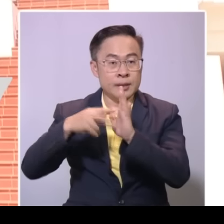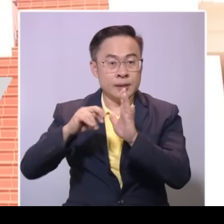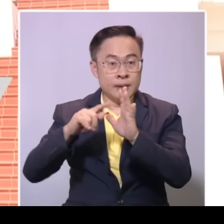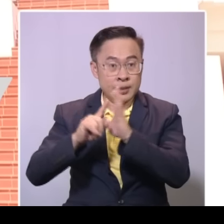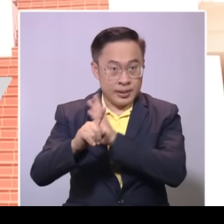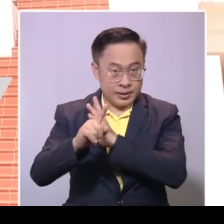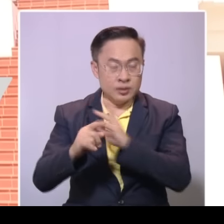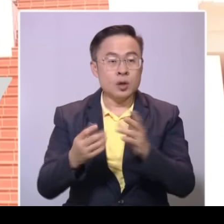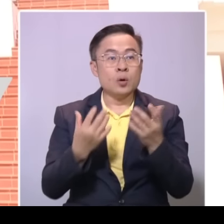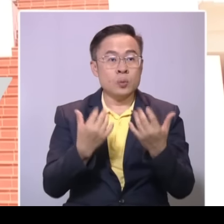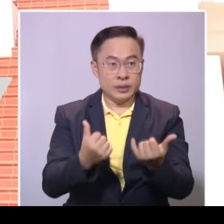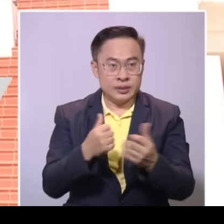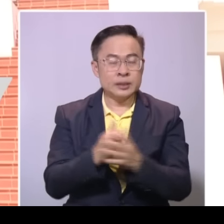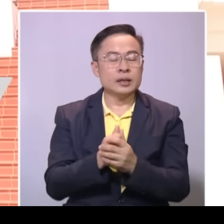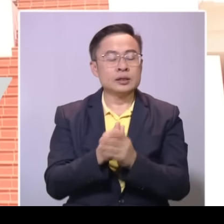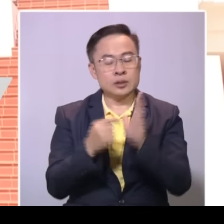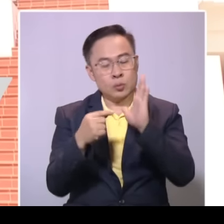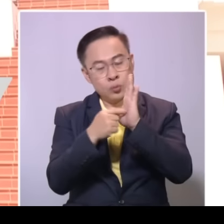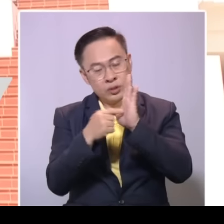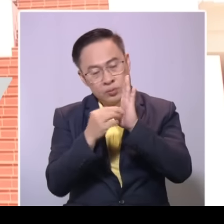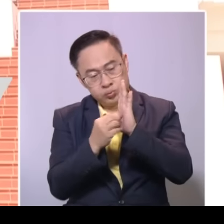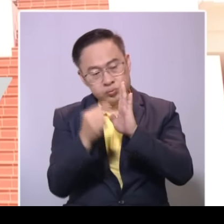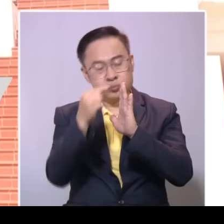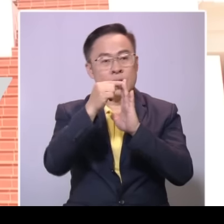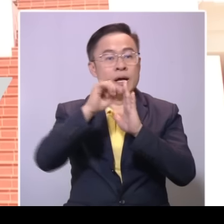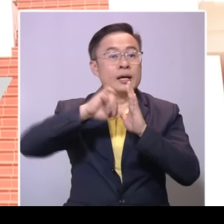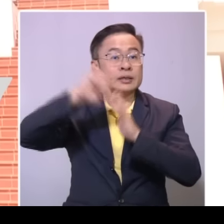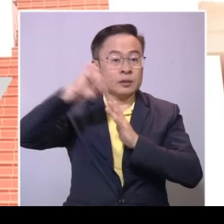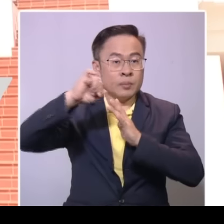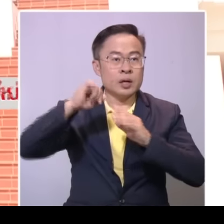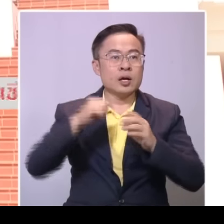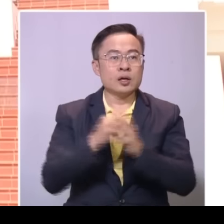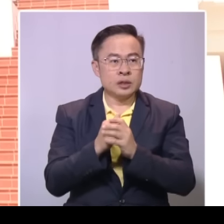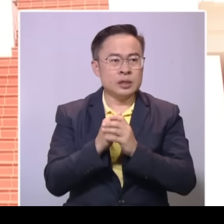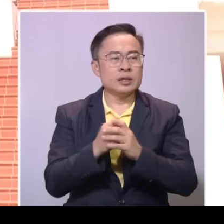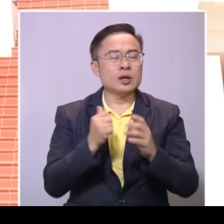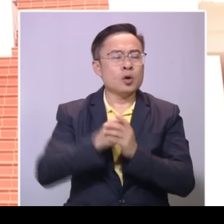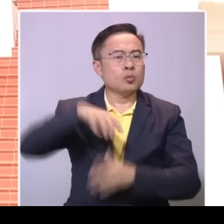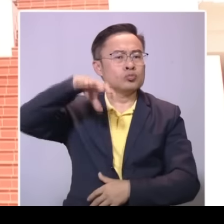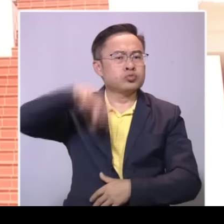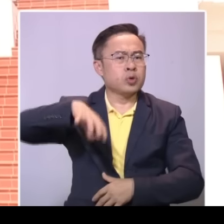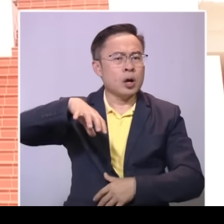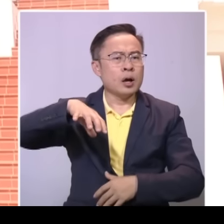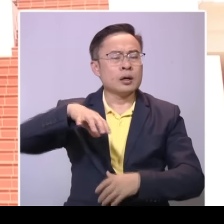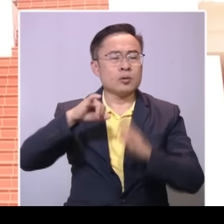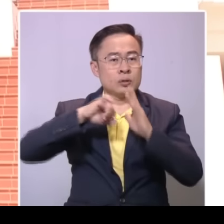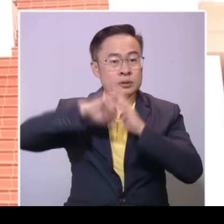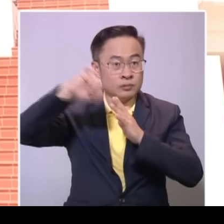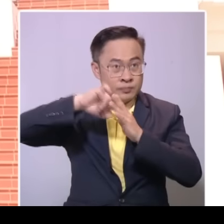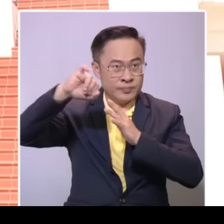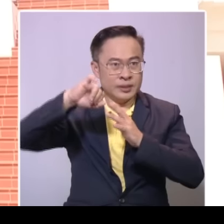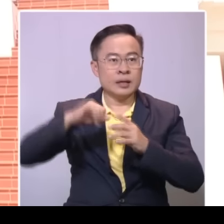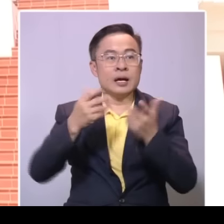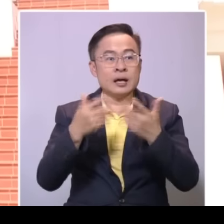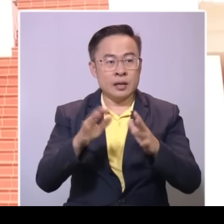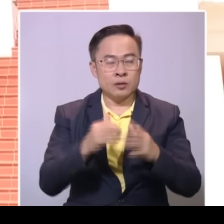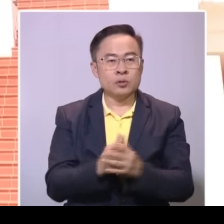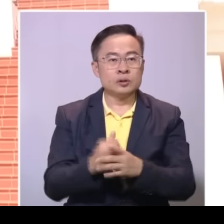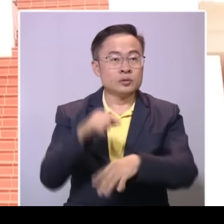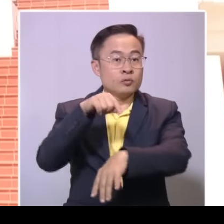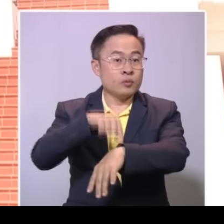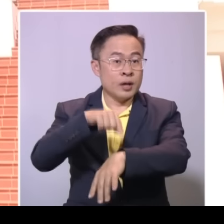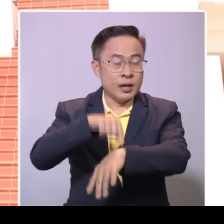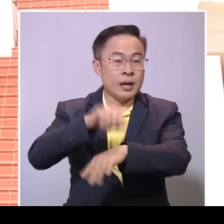โมคคัลลานะอัญเชิญถึงที่ห้องมั่นคงหอคำหลวงอุทยานหลวงราชพฤกษ์จังหวัดเชียงใหม่เรียบร้อยแล้วนะคะก่อนที่เวลา